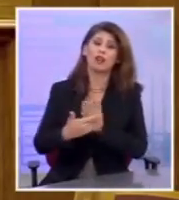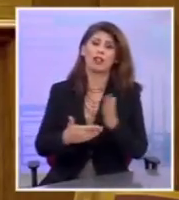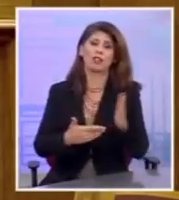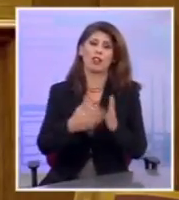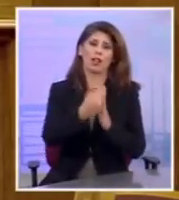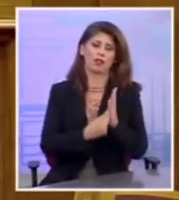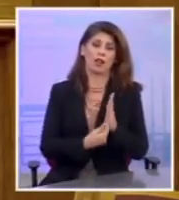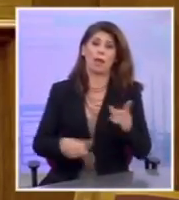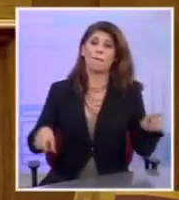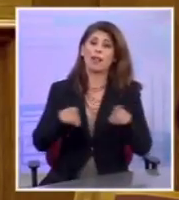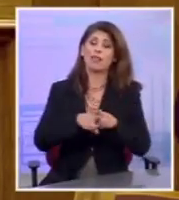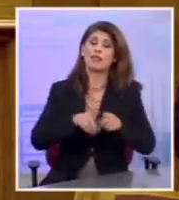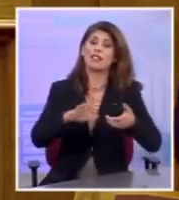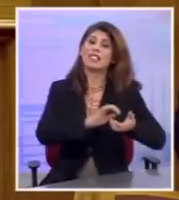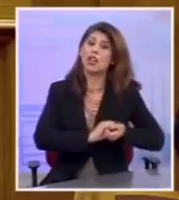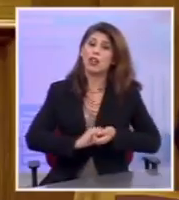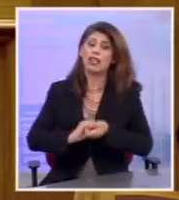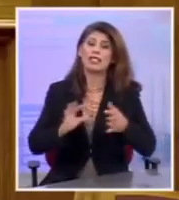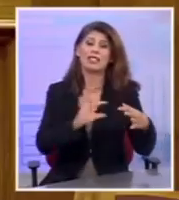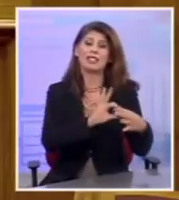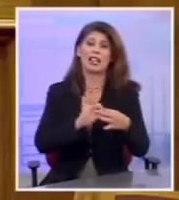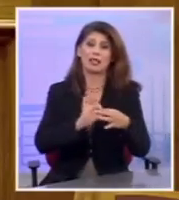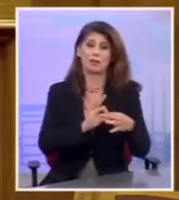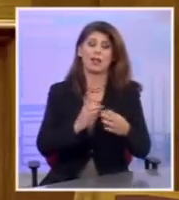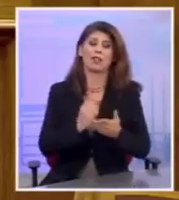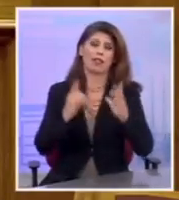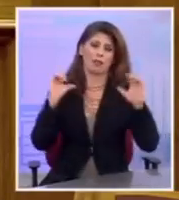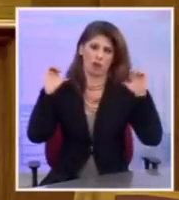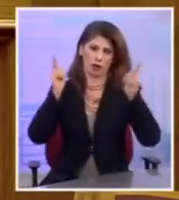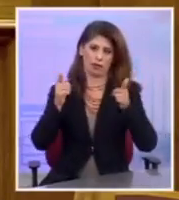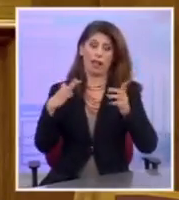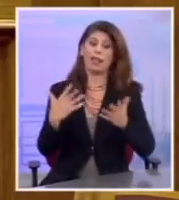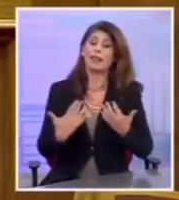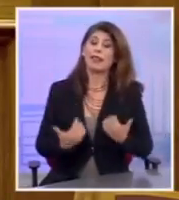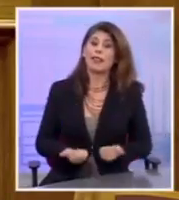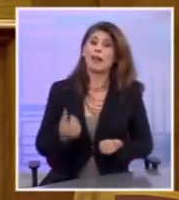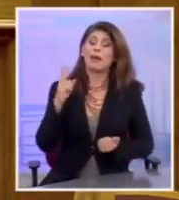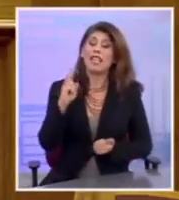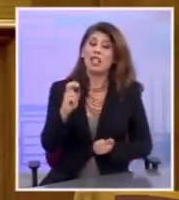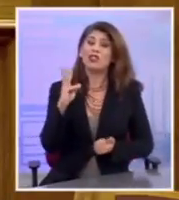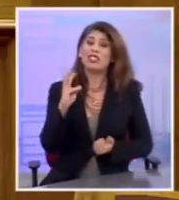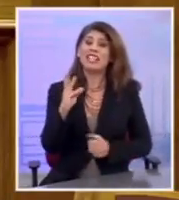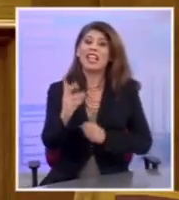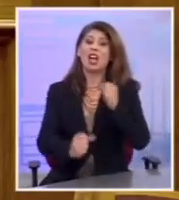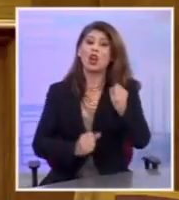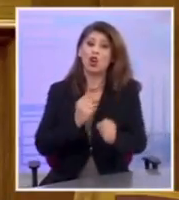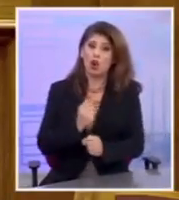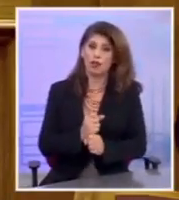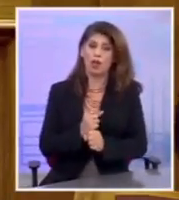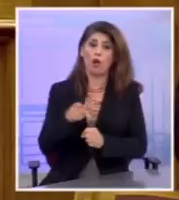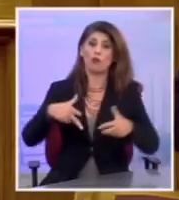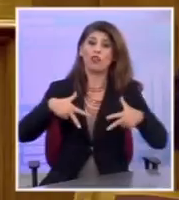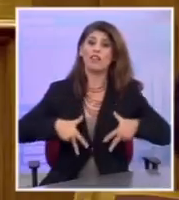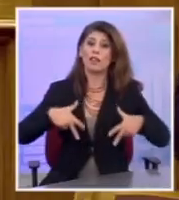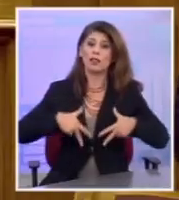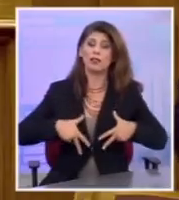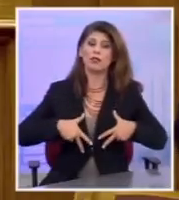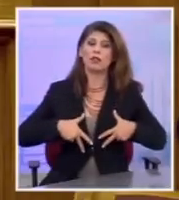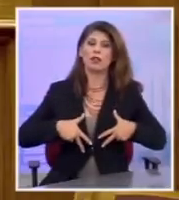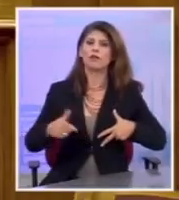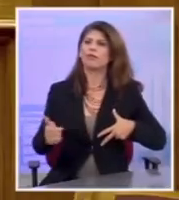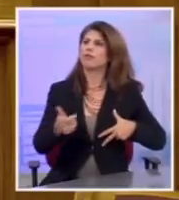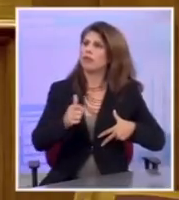με τη συλλογικότητα, το συνεργατισμό και τη δημοκρατία. Γιατί είχαμε 20-30 χρόνια όπου κυβερνούσαν η